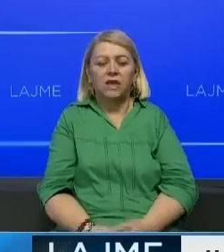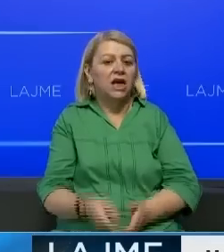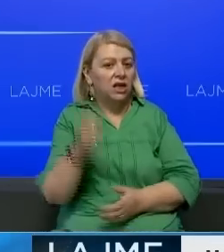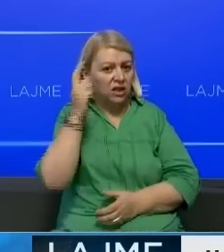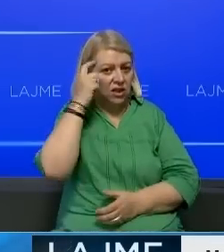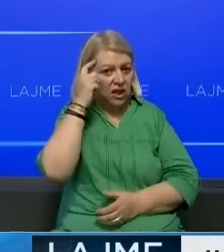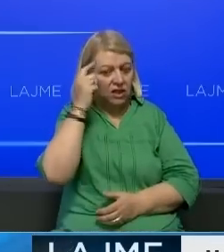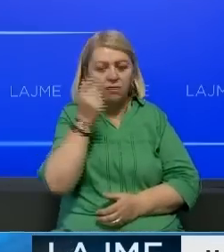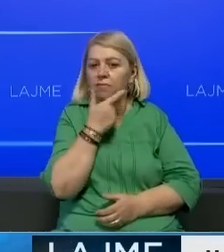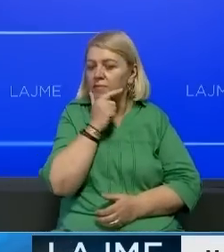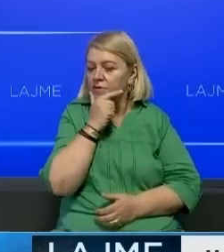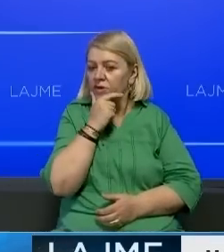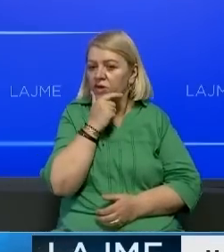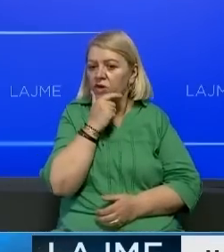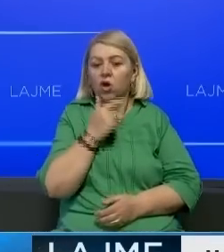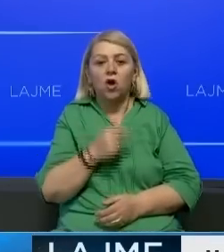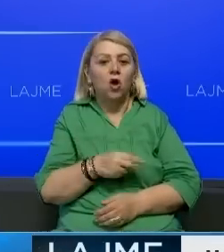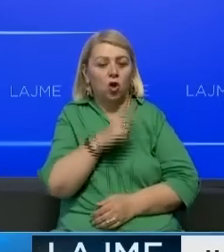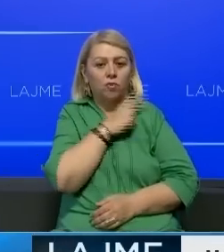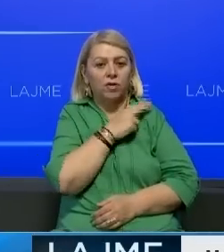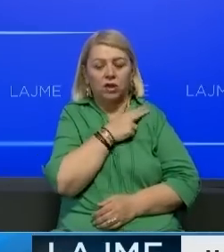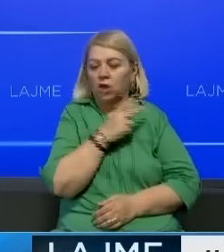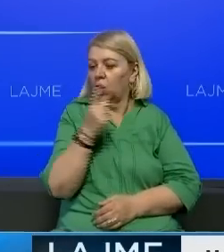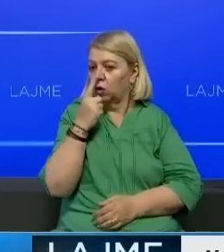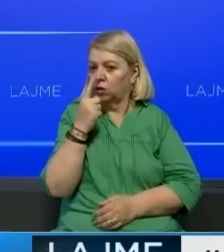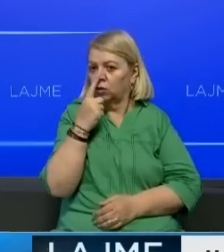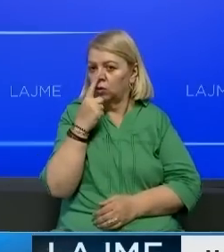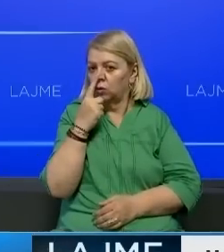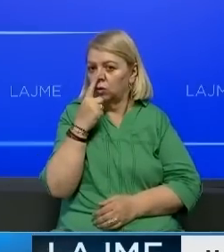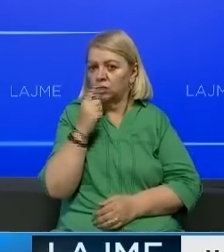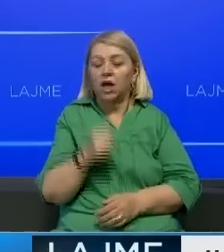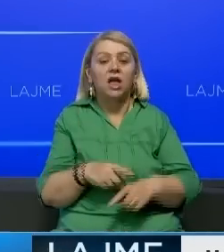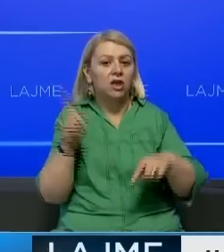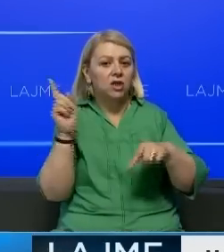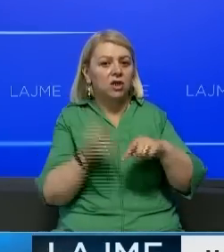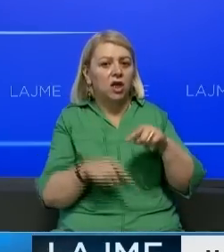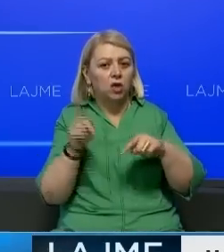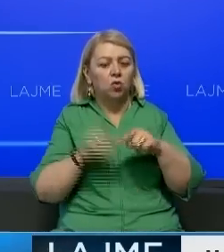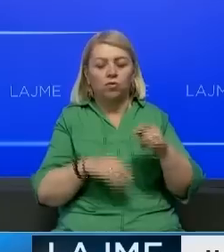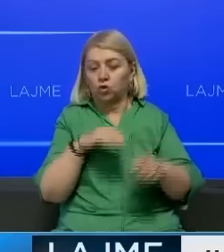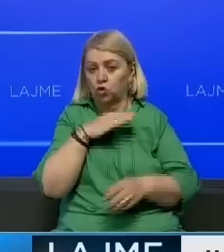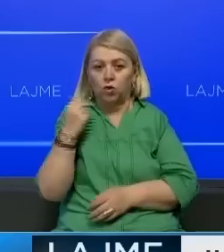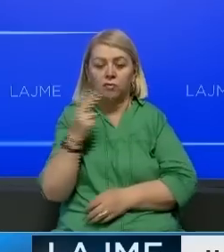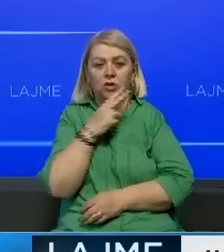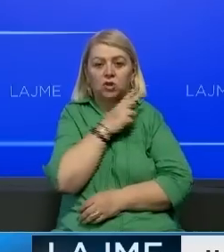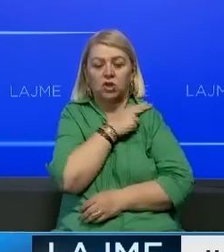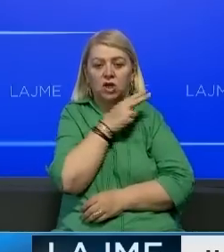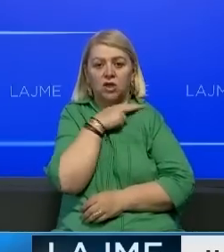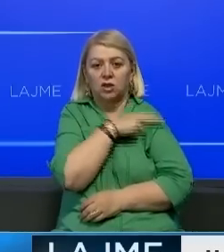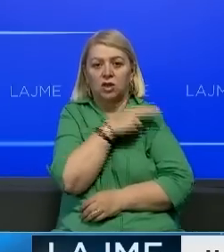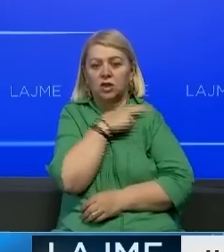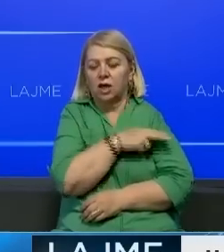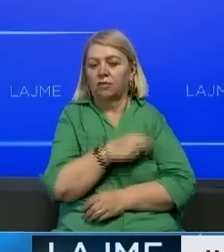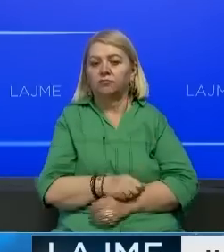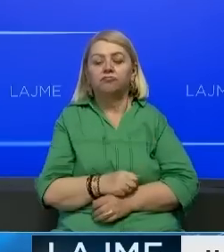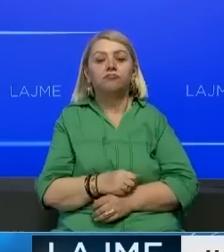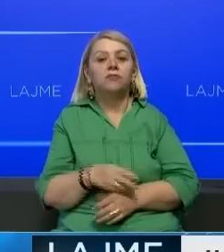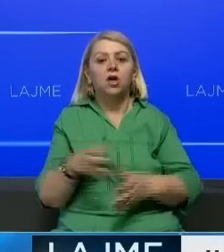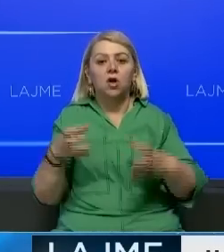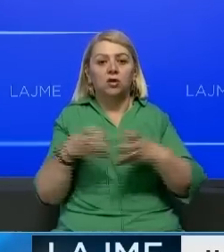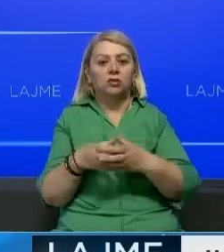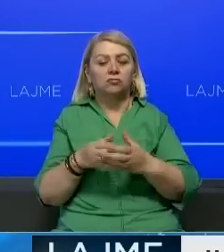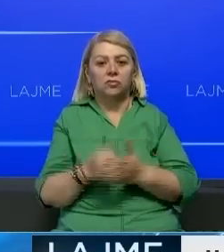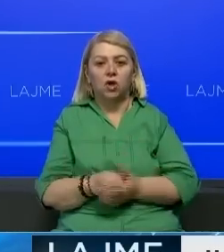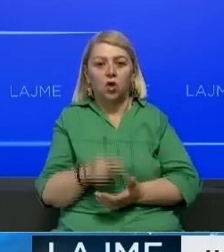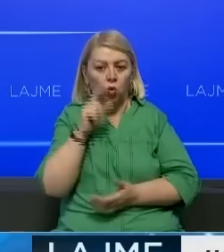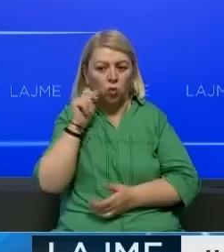Inteligjenca britanike ka thënë se komanda ruse gjatë javëve të kaluara ka larguar një numër të generalëve të lartë nga postet komanduese në ofensivën në